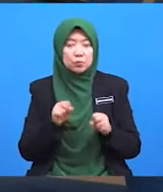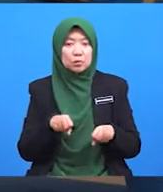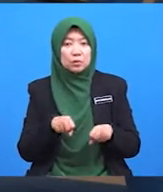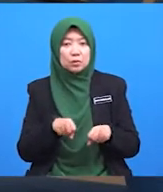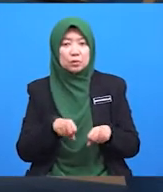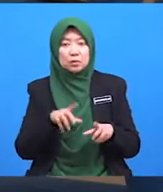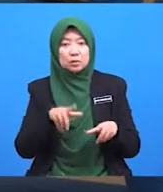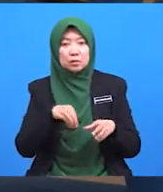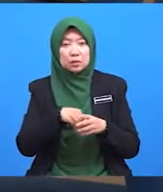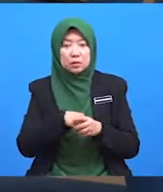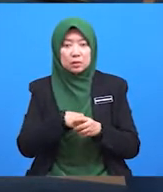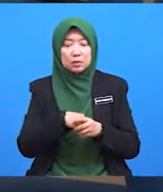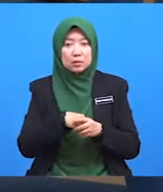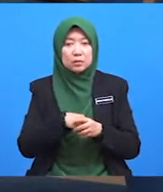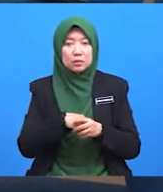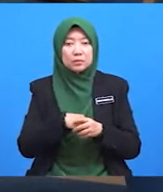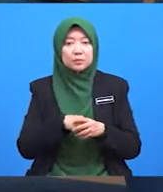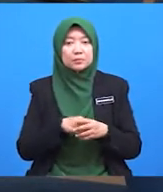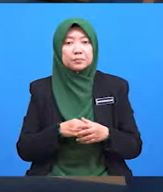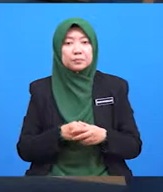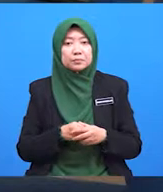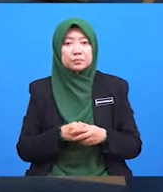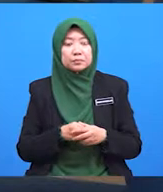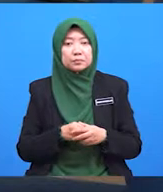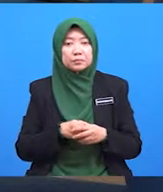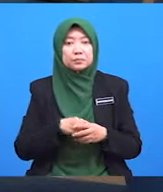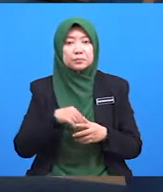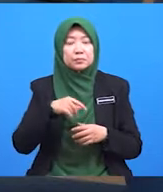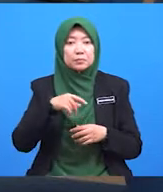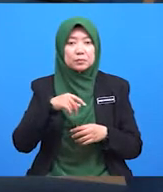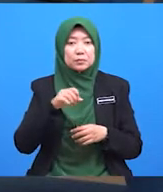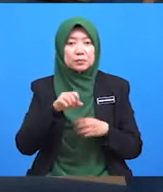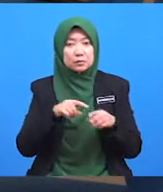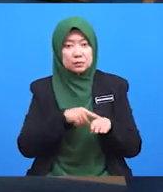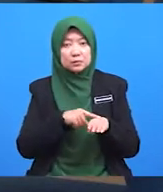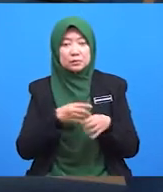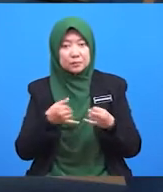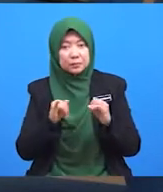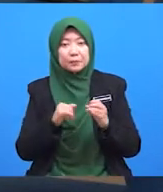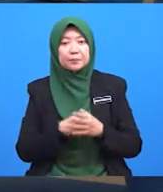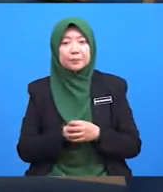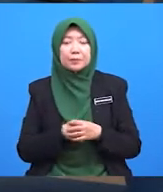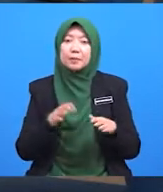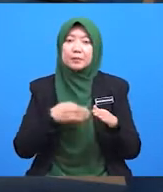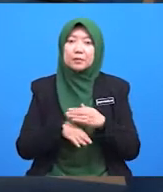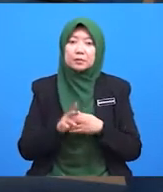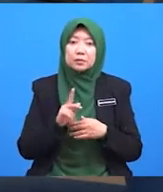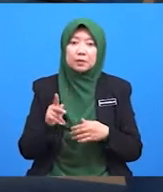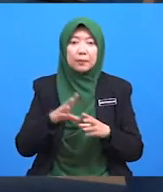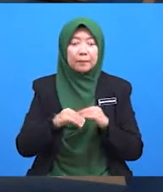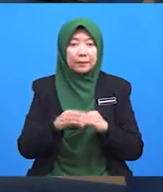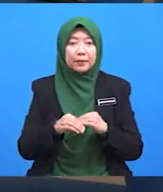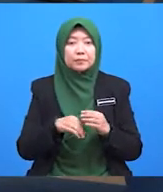dalam lotion elektro atau produk selulit semasa rawatan dijalankan. Masukkan pad